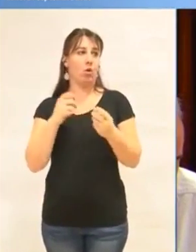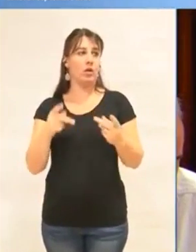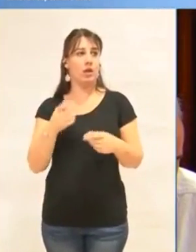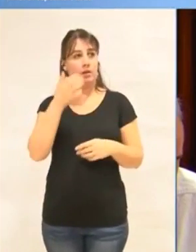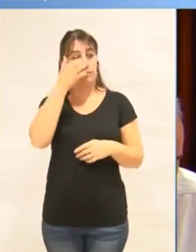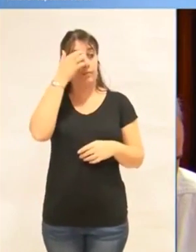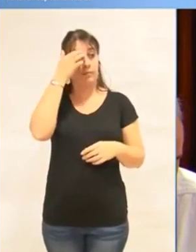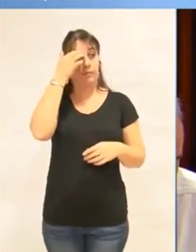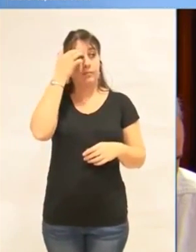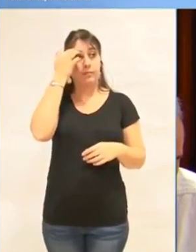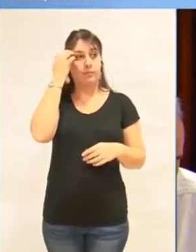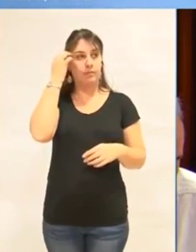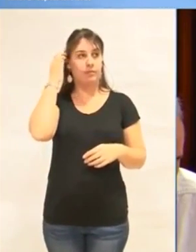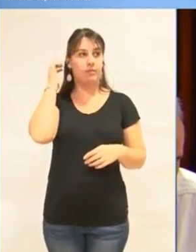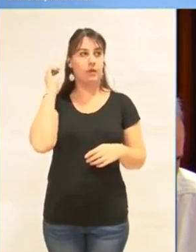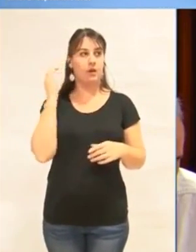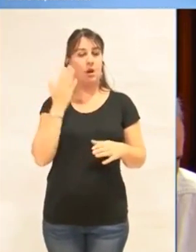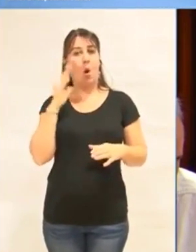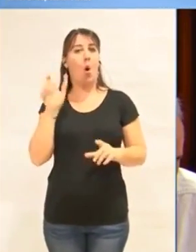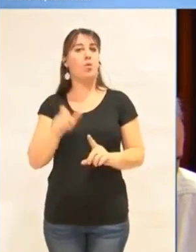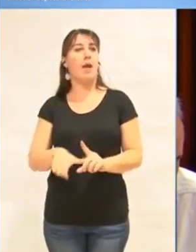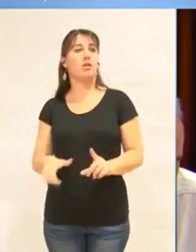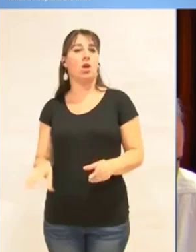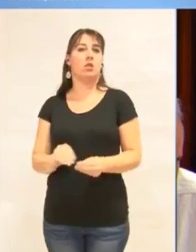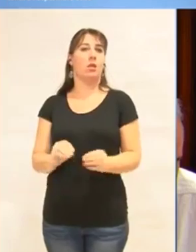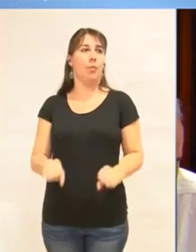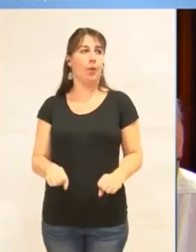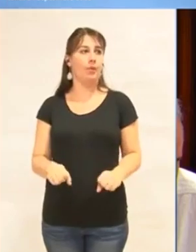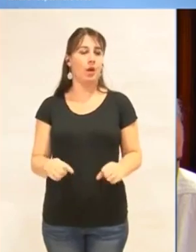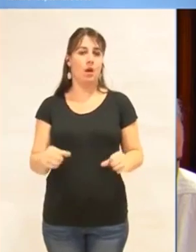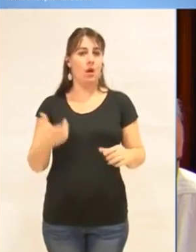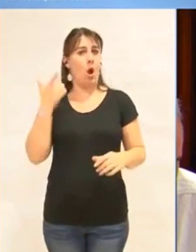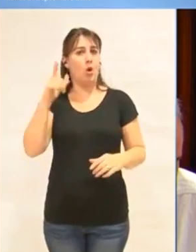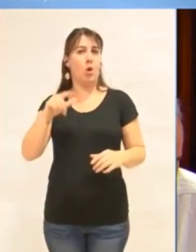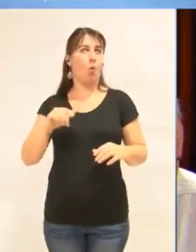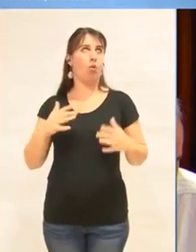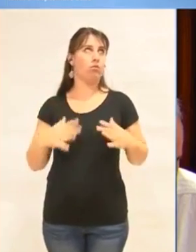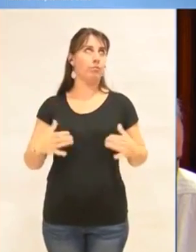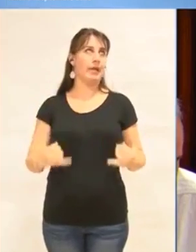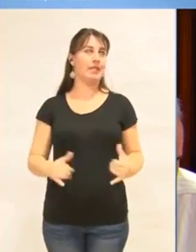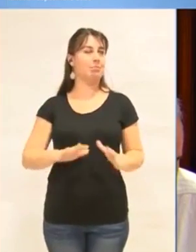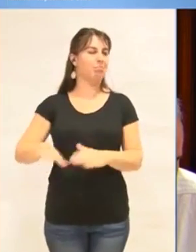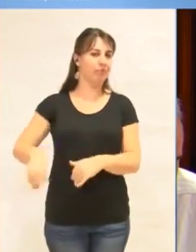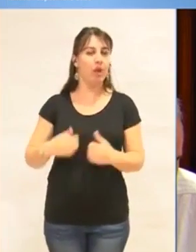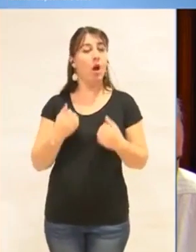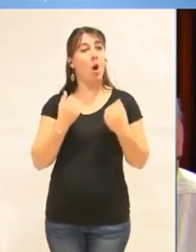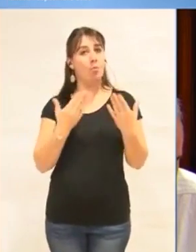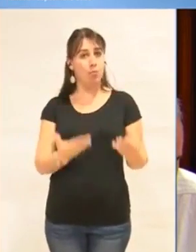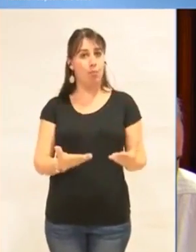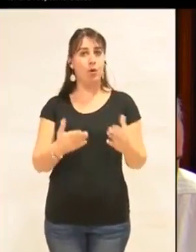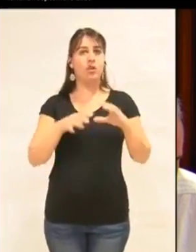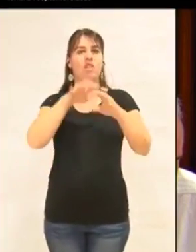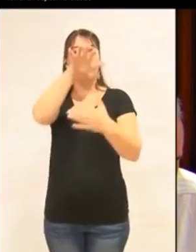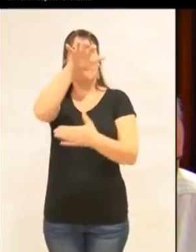même une autre personne, mais là ici on n'est pas à Lyon. Donc moi je vous propose d'enlever le